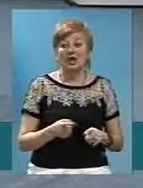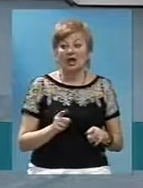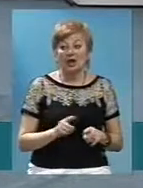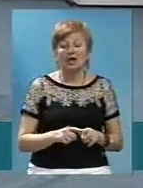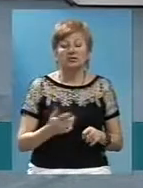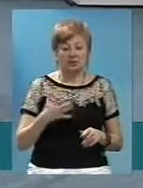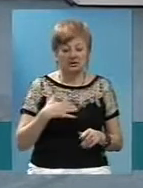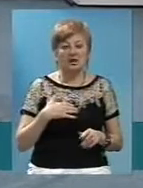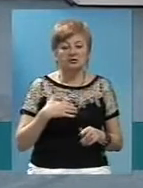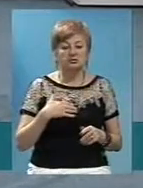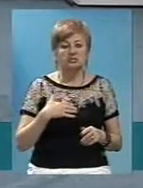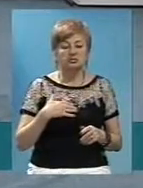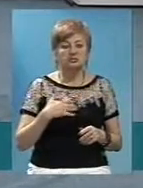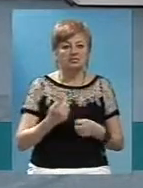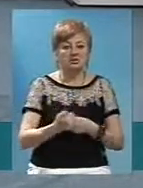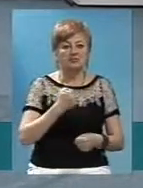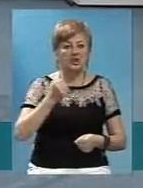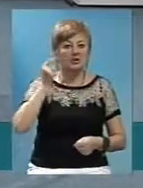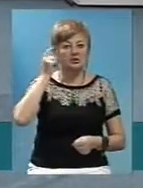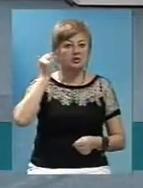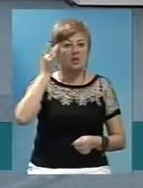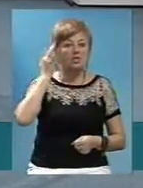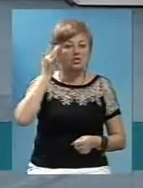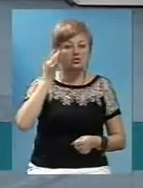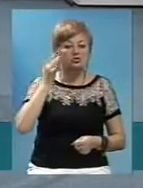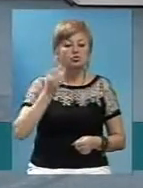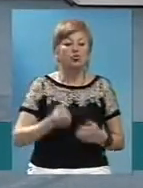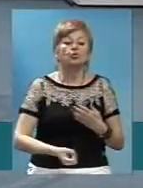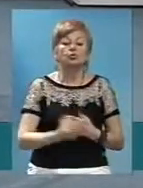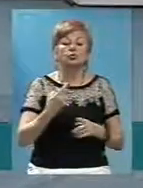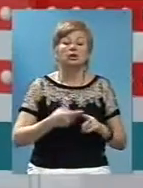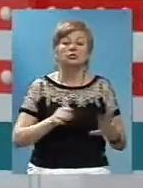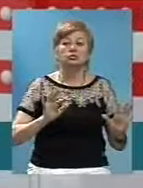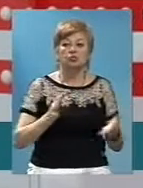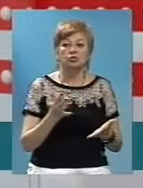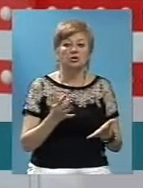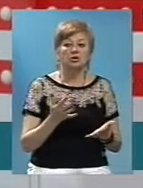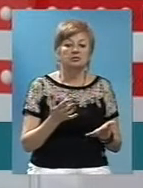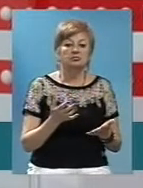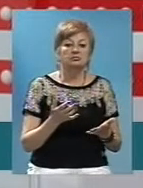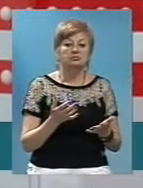спонукає нас замислитися про природу цього явища. Можна називати